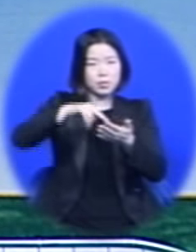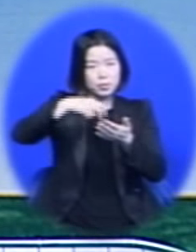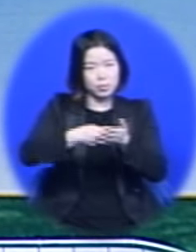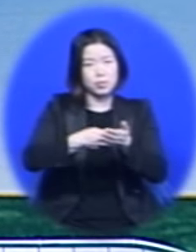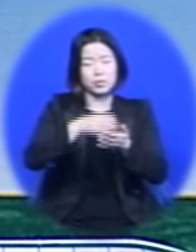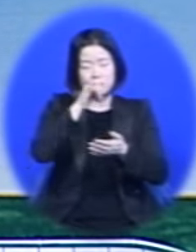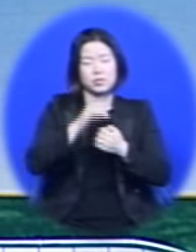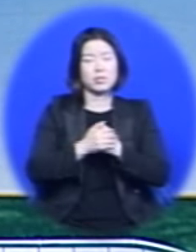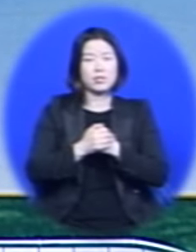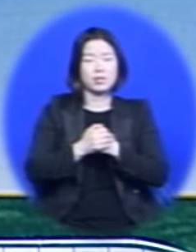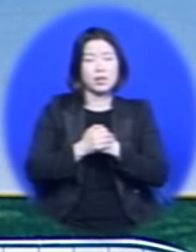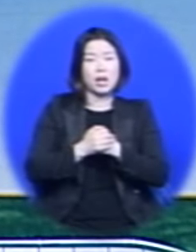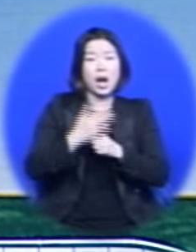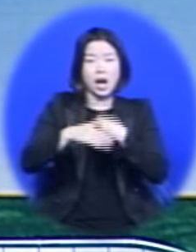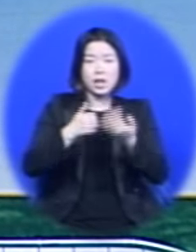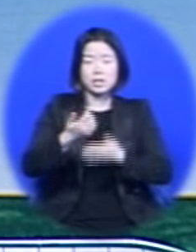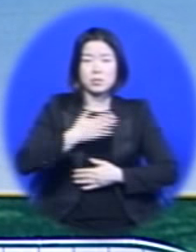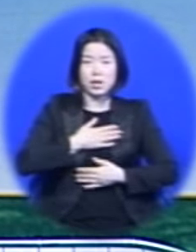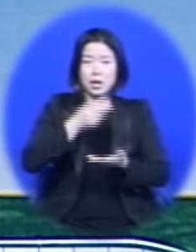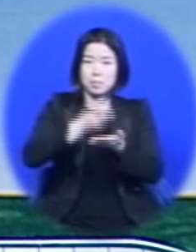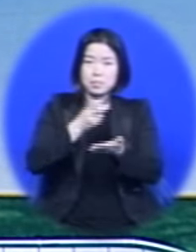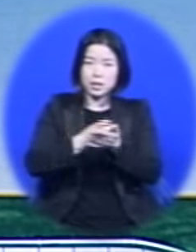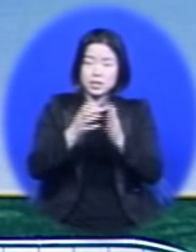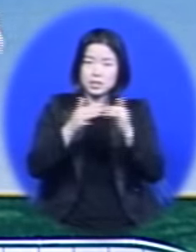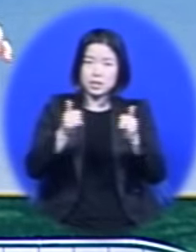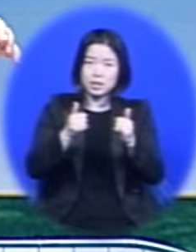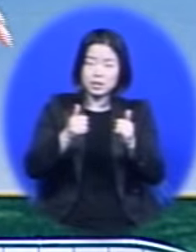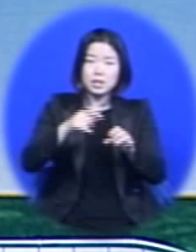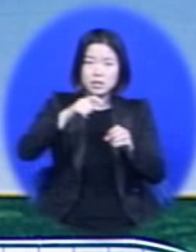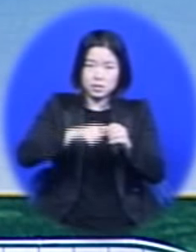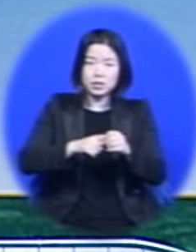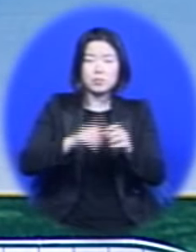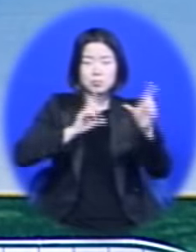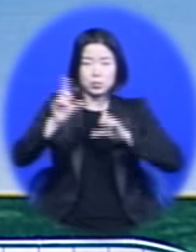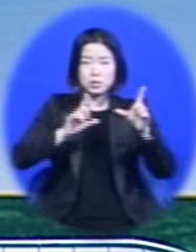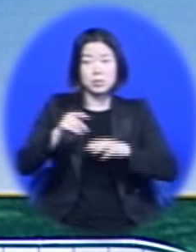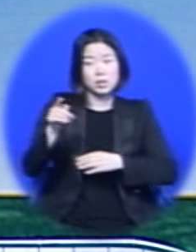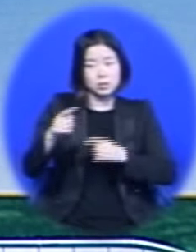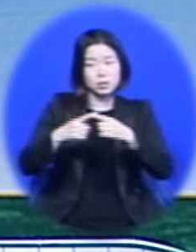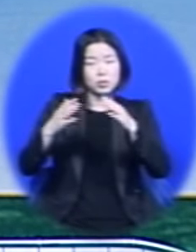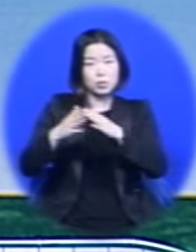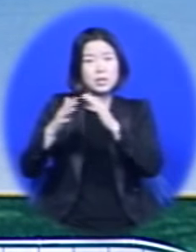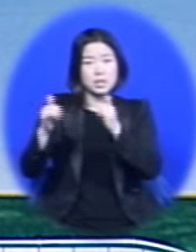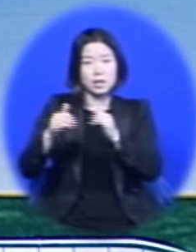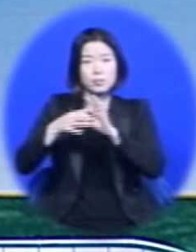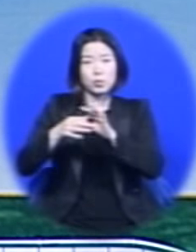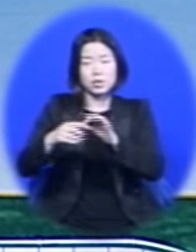꺾어졌습니다. 하나님이 나의 바리새인적인 모습을 그 교인을 통하여 지적하신 것이 아니겠나.